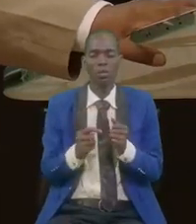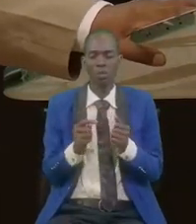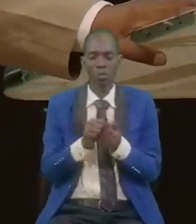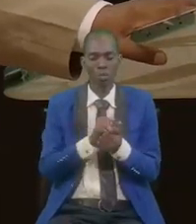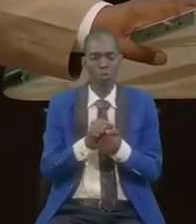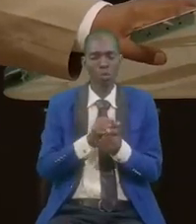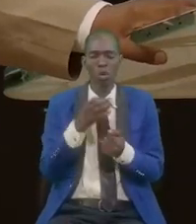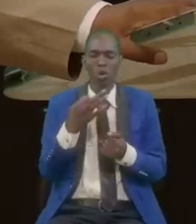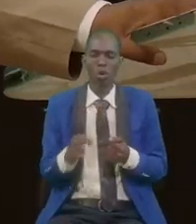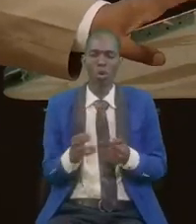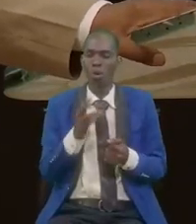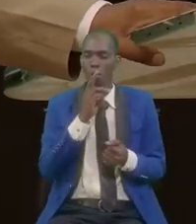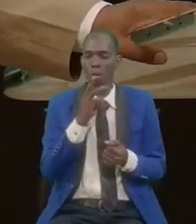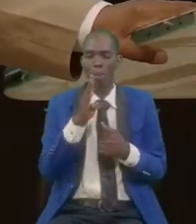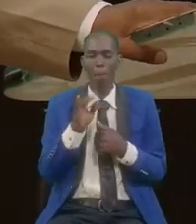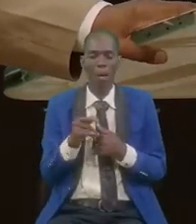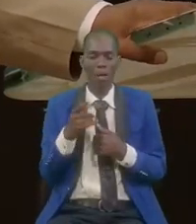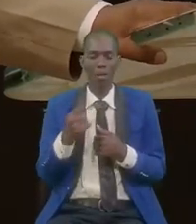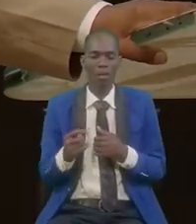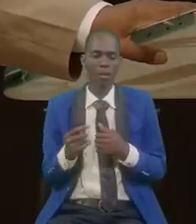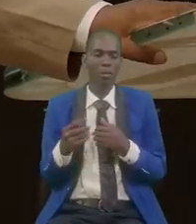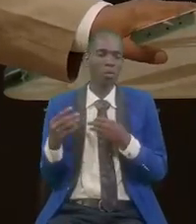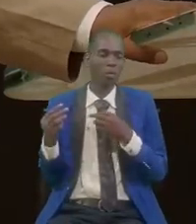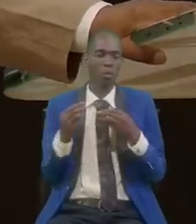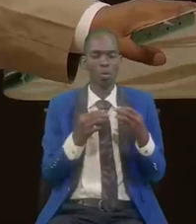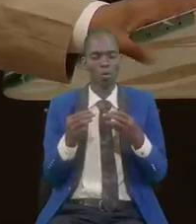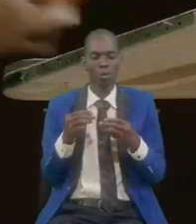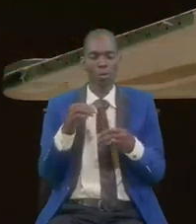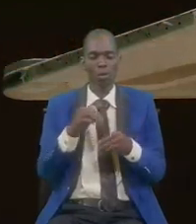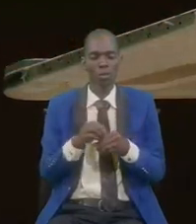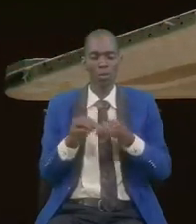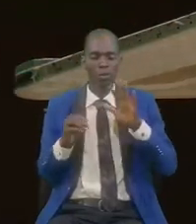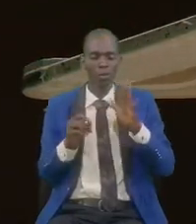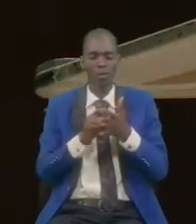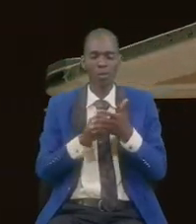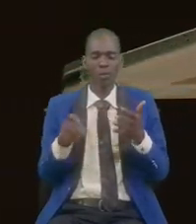l'avoir purifiée par le baptême d'eau. 27.